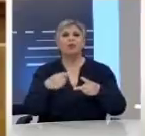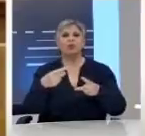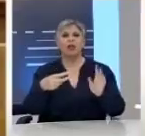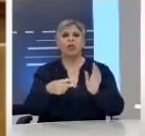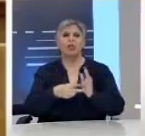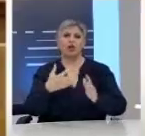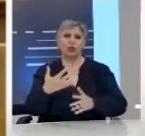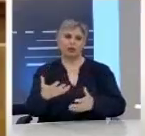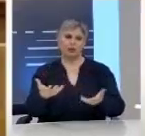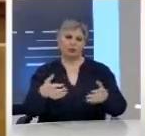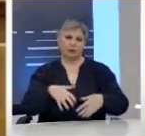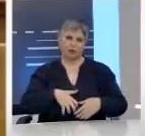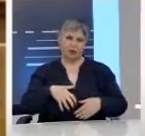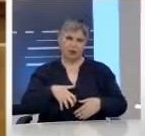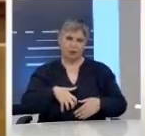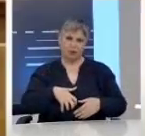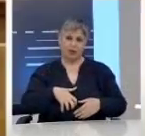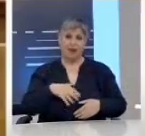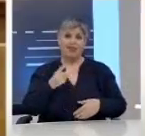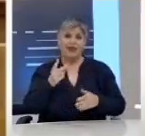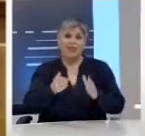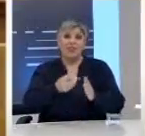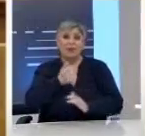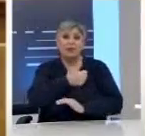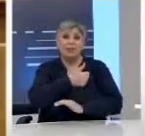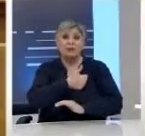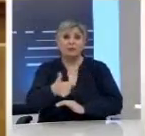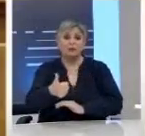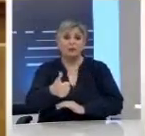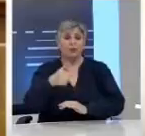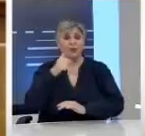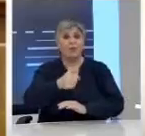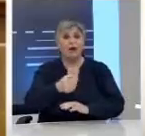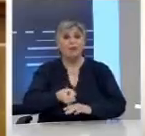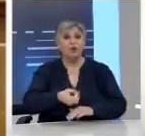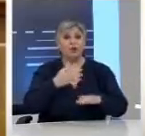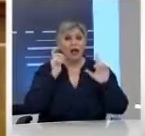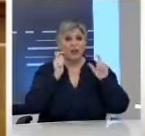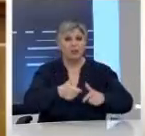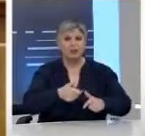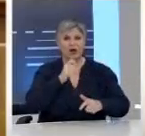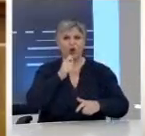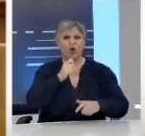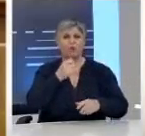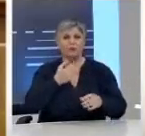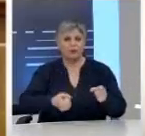κύριοι συνάδελφοι, η νομοθετική παρέμβαση ενός κόμματος που εναλλάσσεται στην κυβέρνηση από